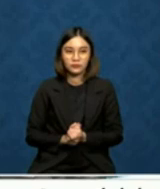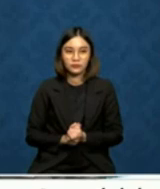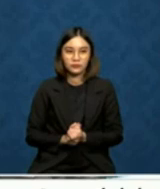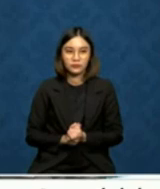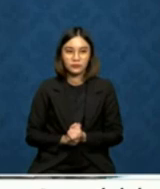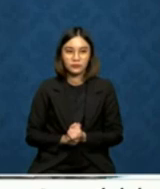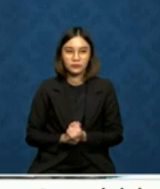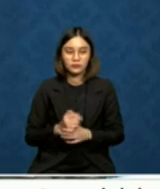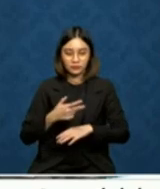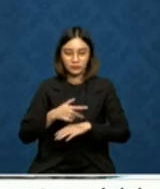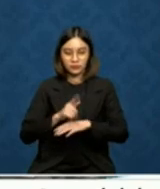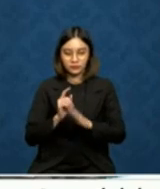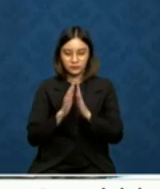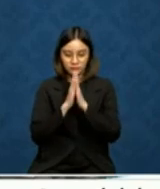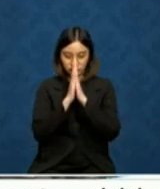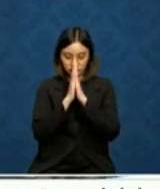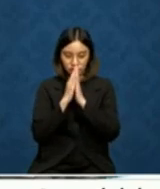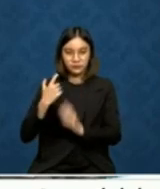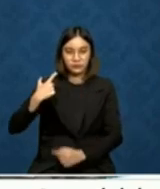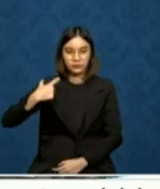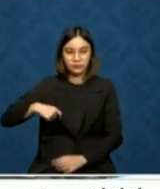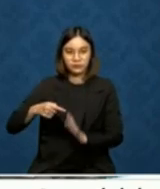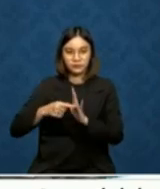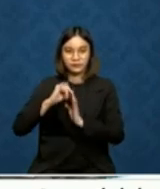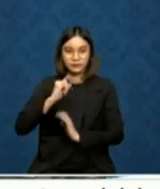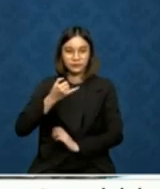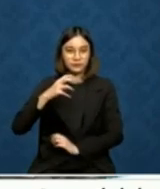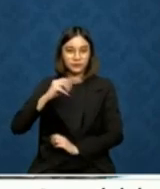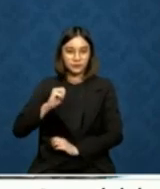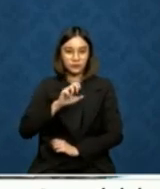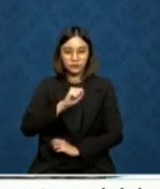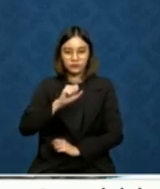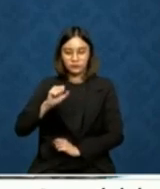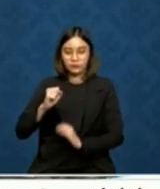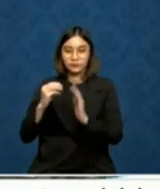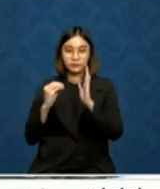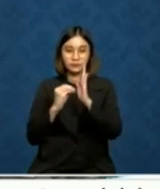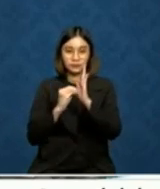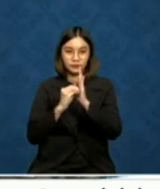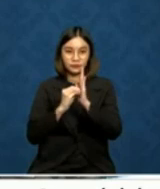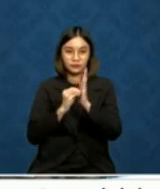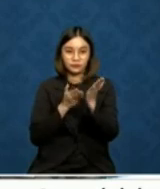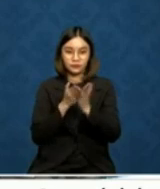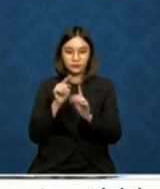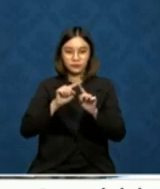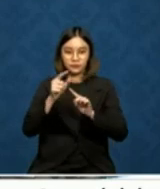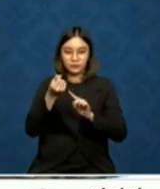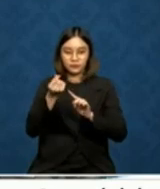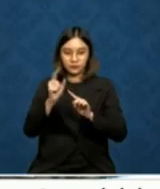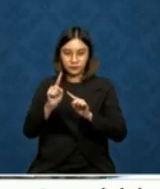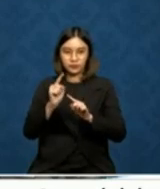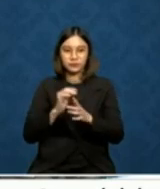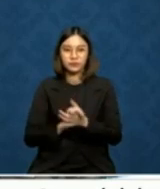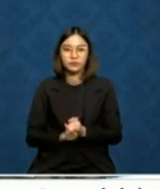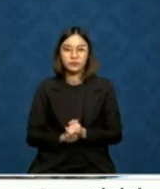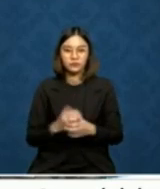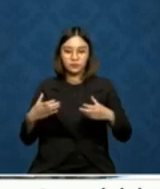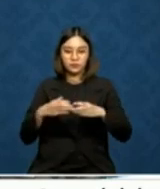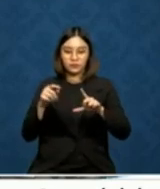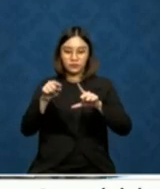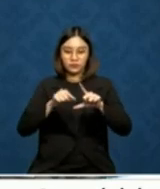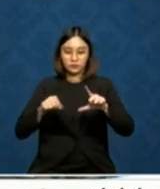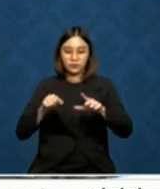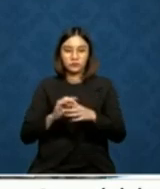ขอบคุณท่านประธานค่ะดิฉันทนายแจมศศินันท์ธรรมนิตินันท์ค่ะผู้แทนราษฎรกรุงเทพมหานครเขต11เขตสายไหมพรรคเก้าไกล